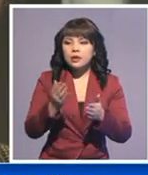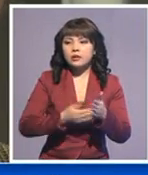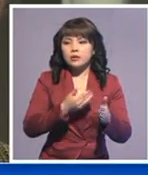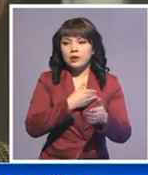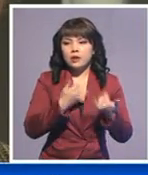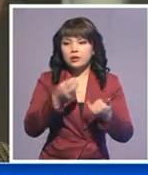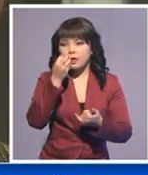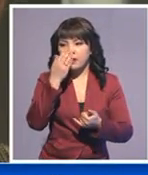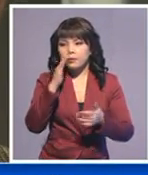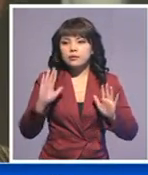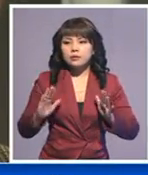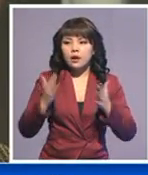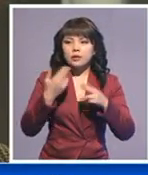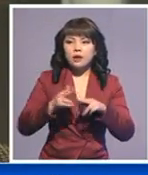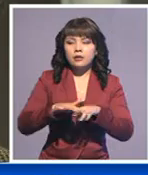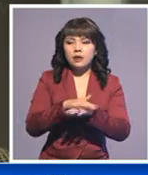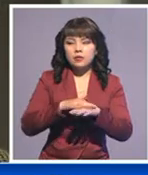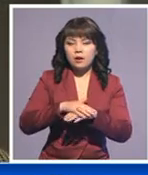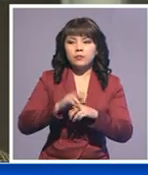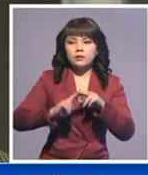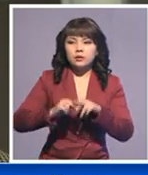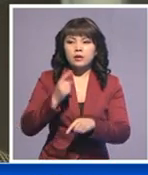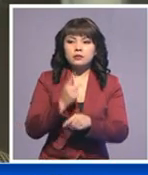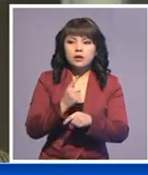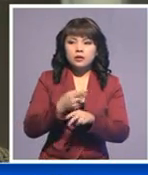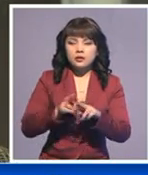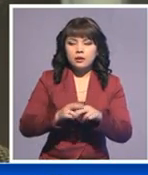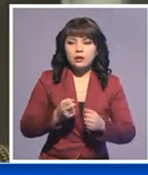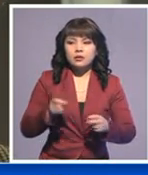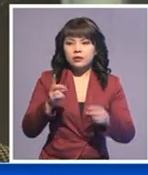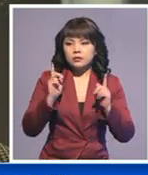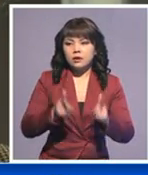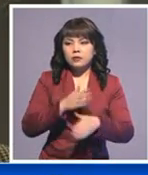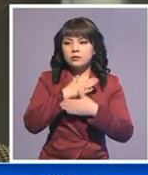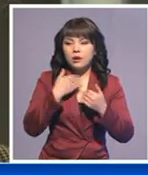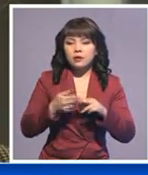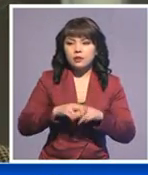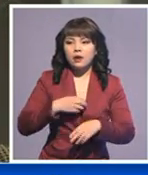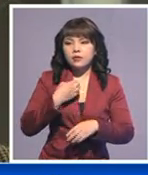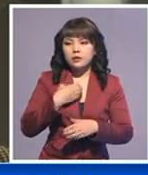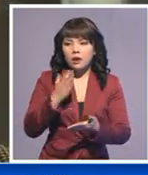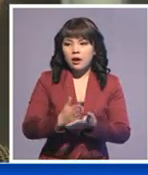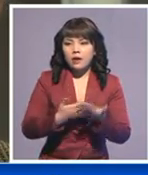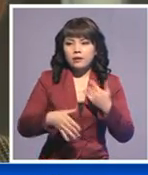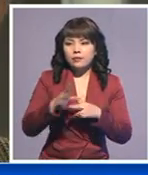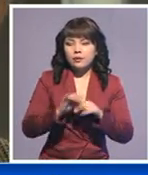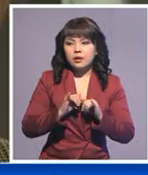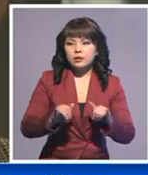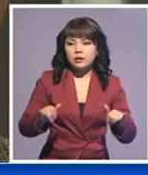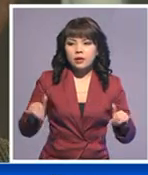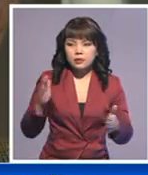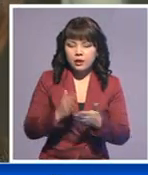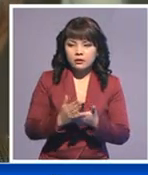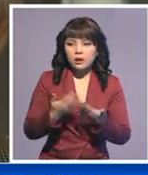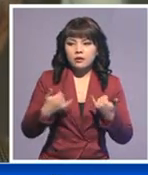Жапониядағы оқиғадан кейін көпшілік атом станциясын салуды аса қолдай бермейді. Қауіпті деп. Бірақ қазір ғылым дамып келе жатыр. Оның